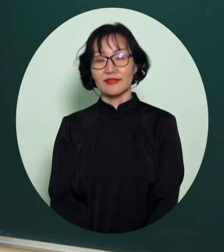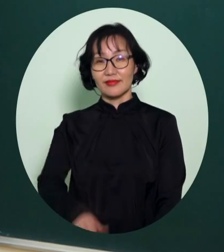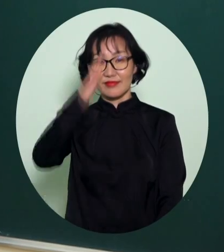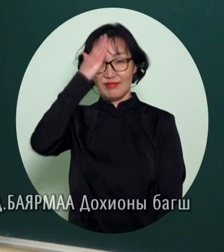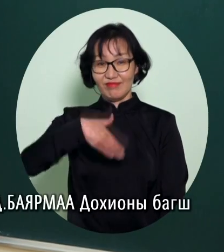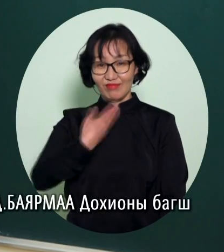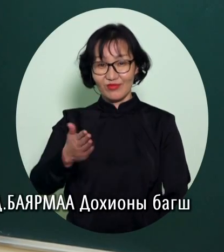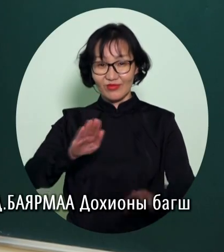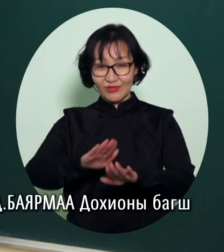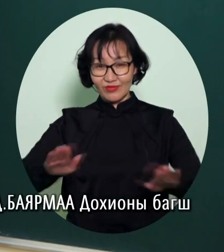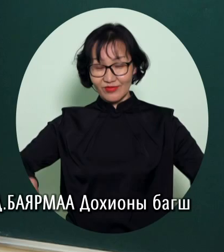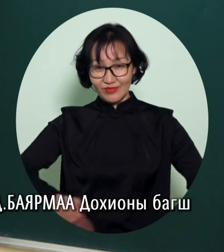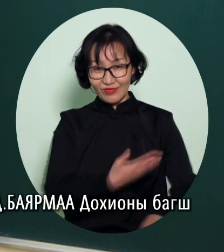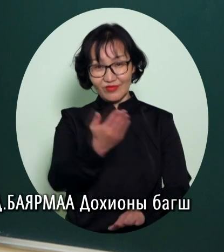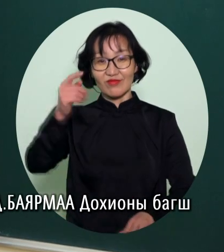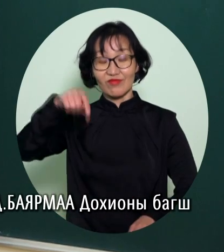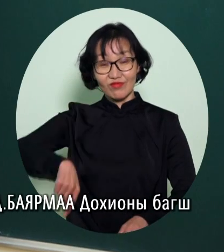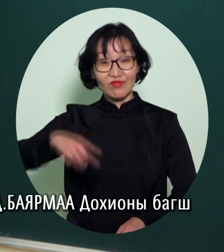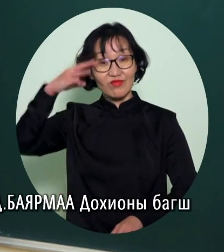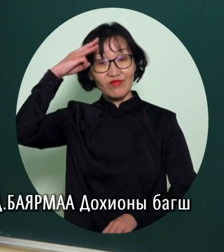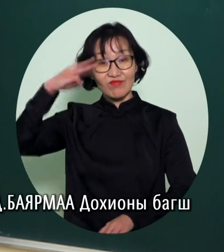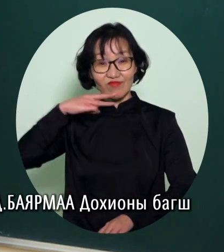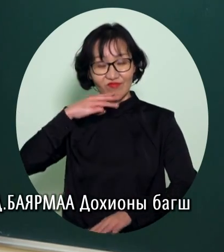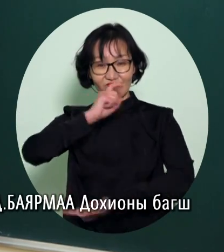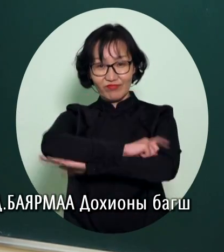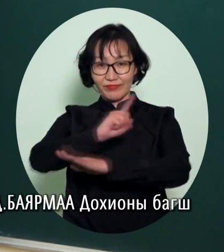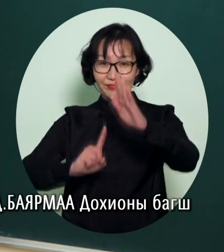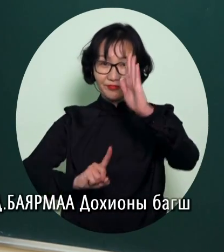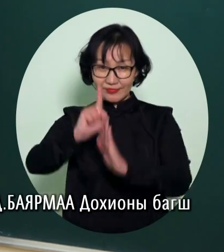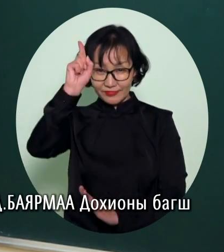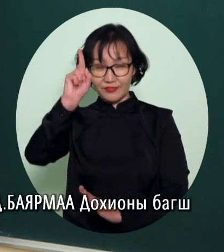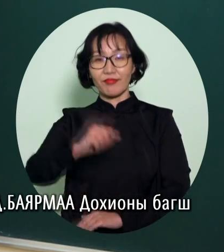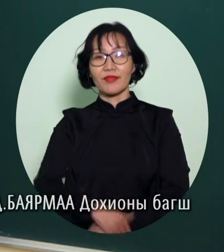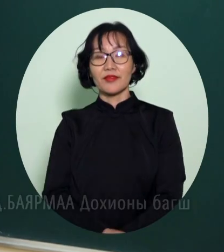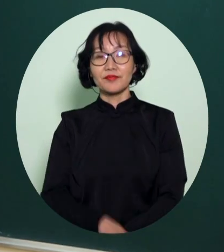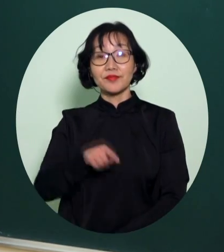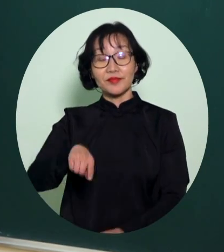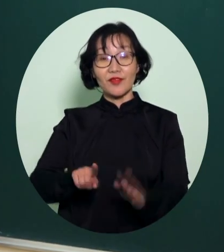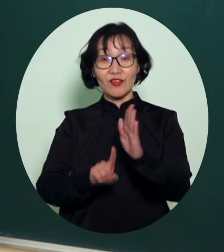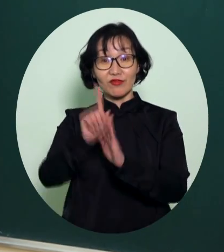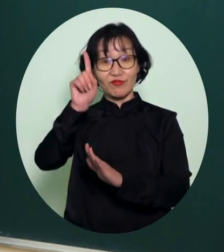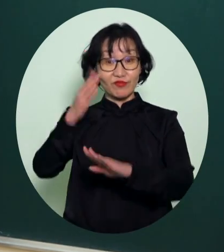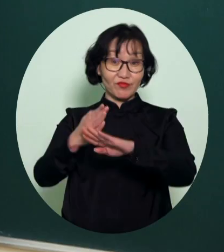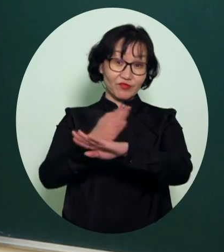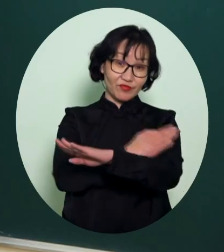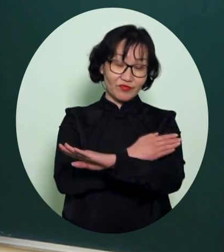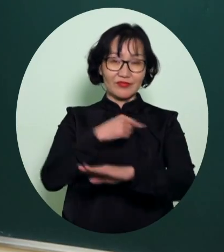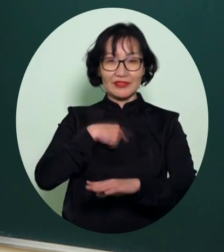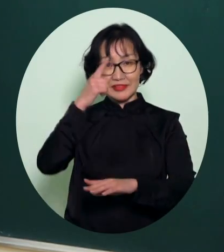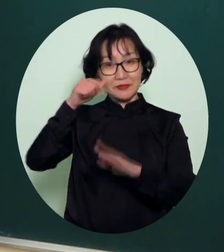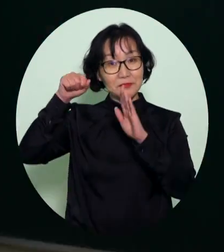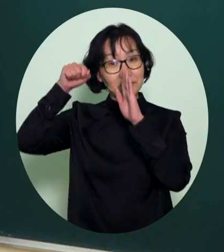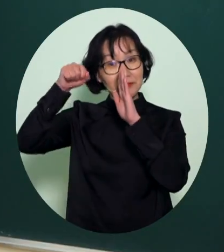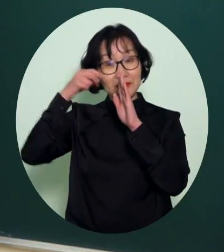Сайн байцгаана уу хүүхдүүд ээ. Өнөөдрийнхөө Монгол хэлний хичээлийг эхэлцгээе. За багш нь хичээл эхлэхээс өмнө та нарт нэгэн бичлэг